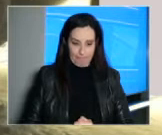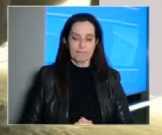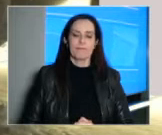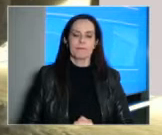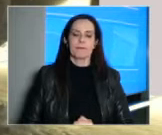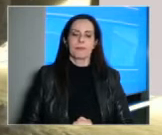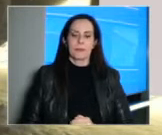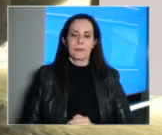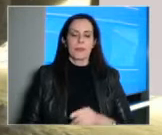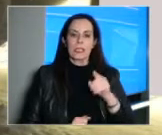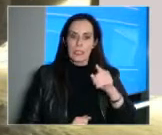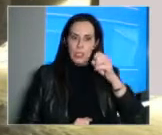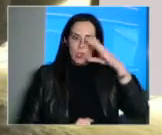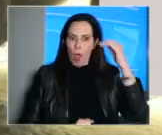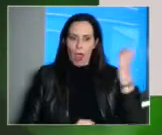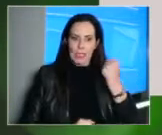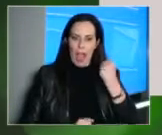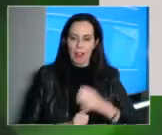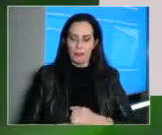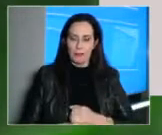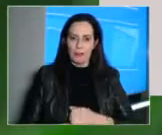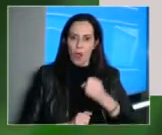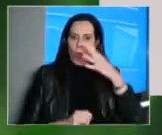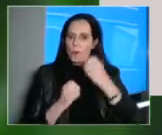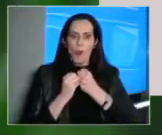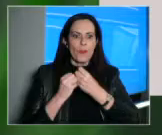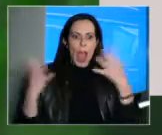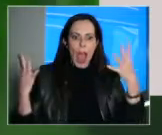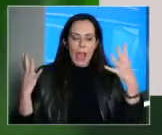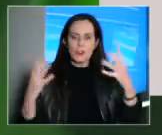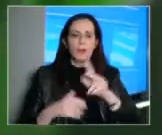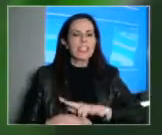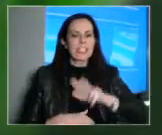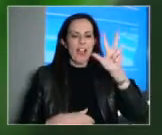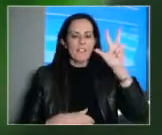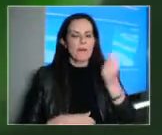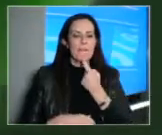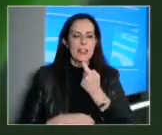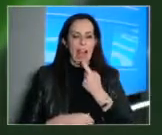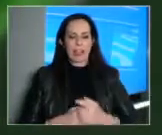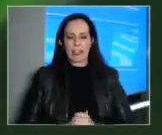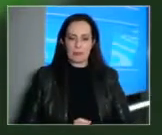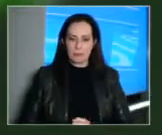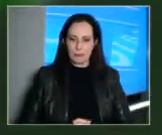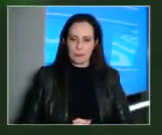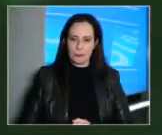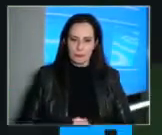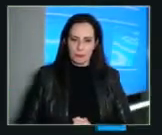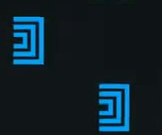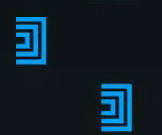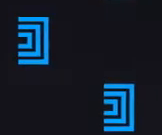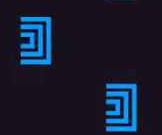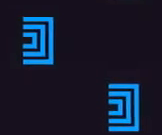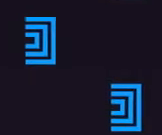והזוהר הזה זוהר מאי פעם. מראות מופלאים של הזוהר הצפוני בפינלנד.